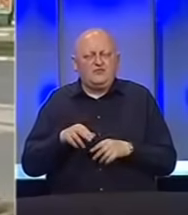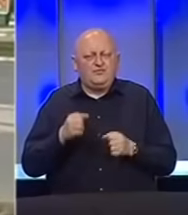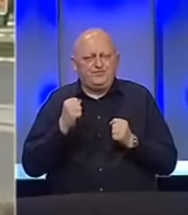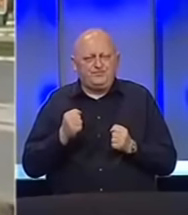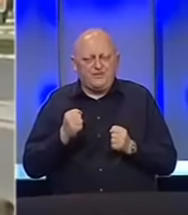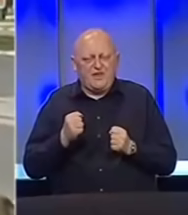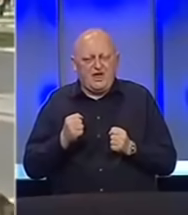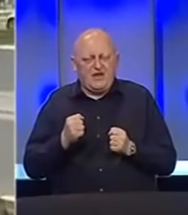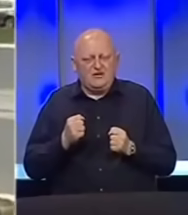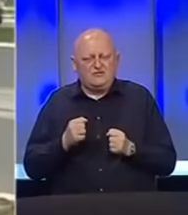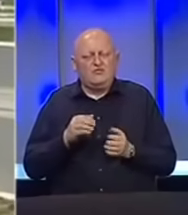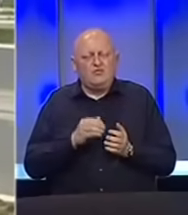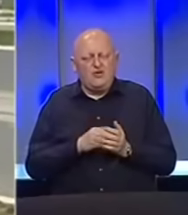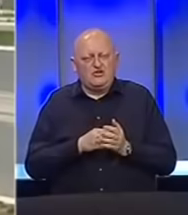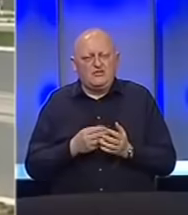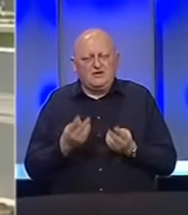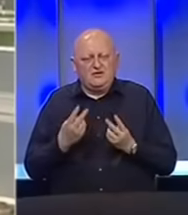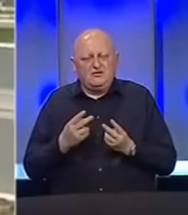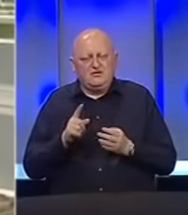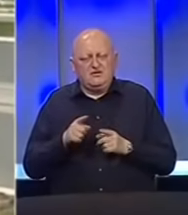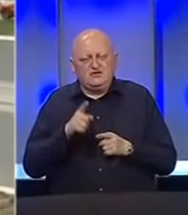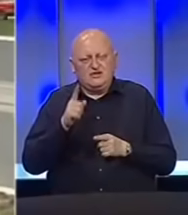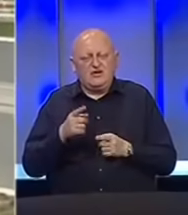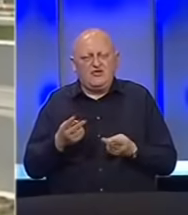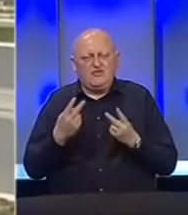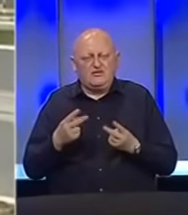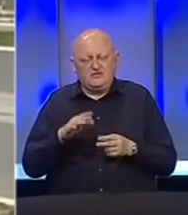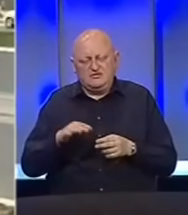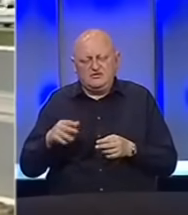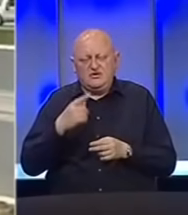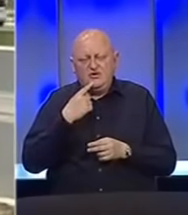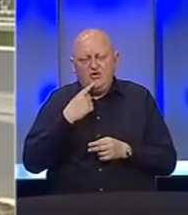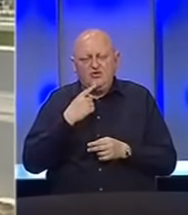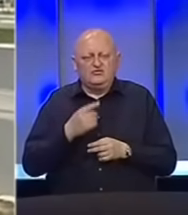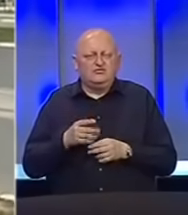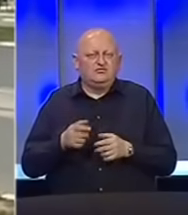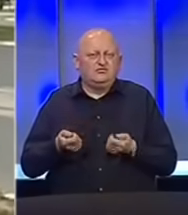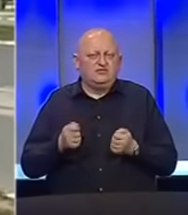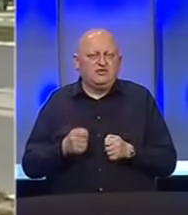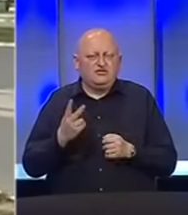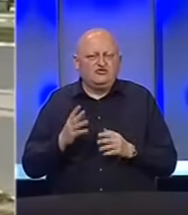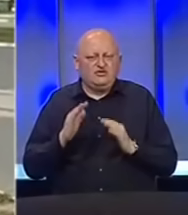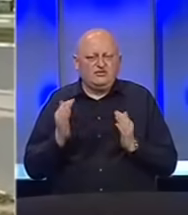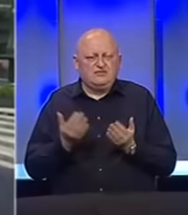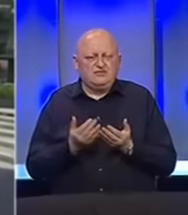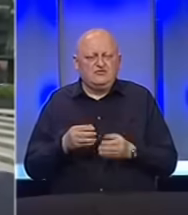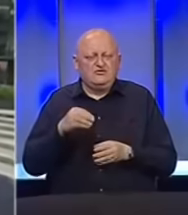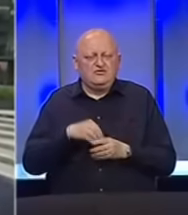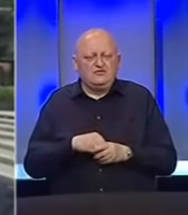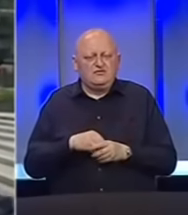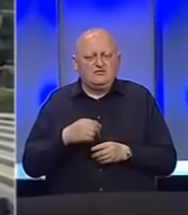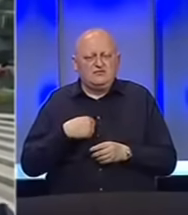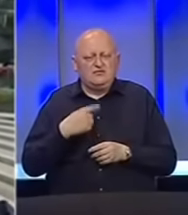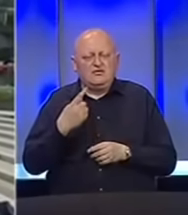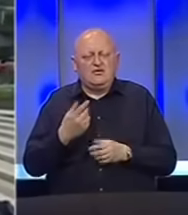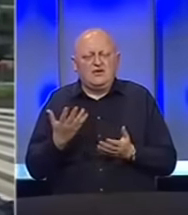jako potrebno i važno, ali isto tako je važno bilo i djeci koja su bila zatvorena u četiri zida u stanovima. Sada sam pitan